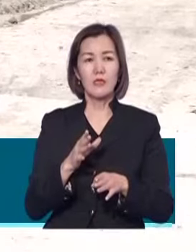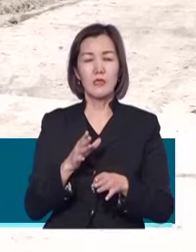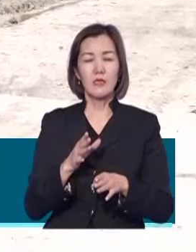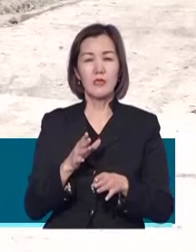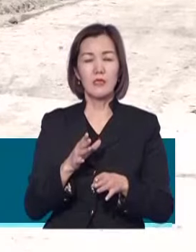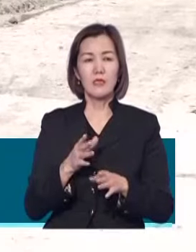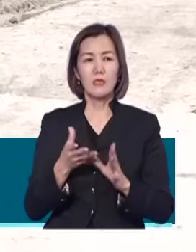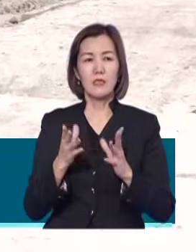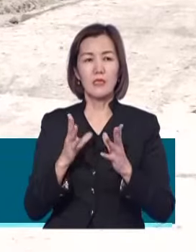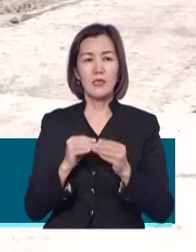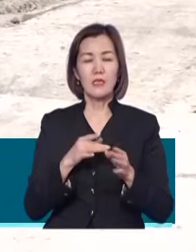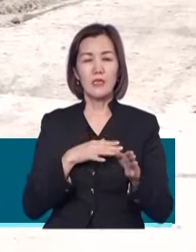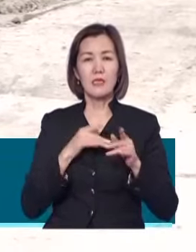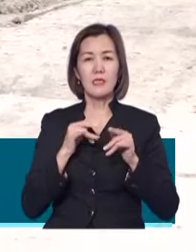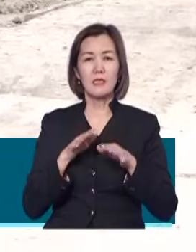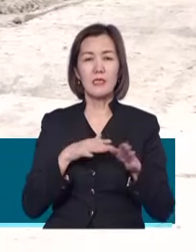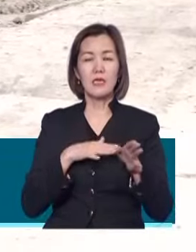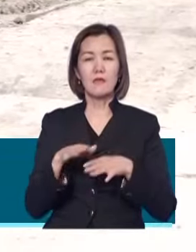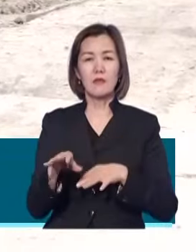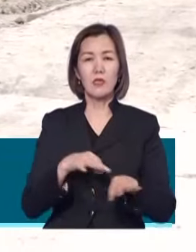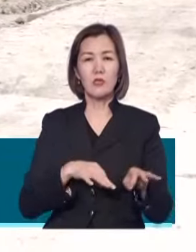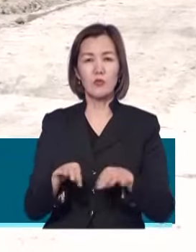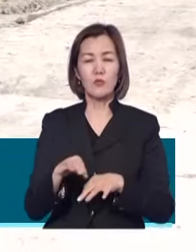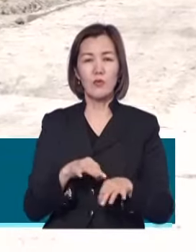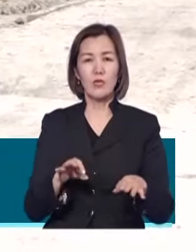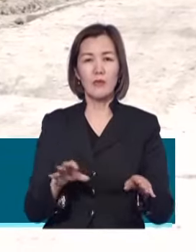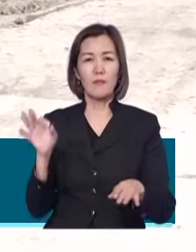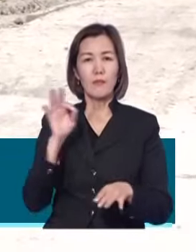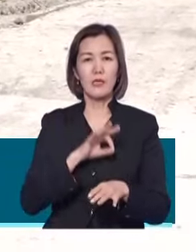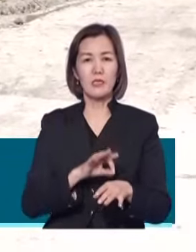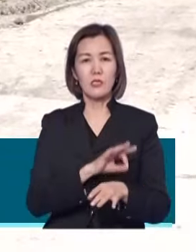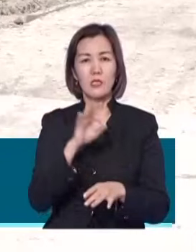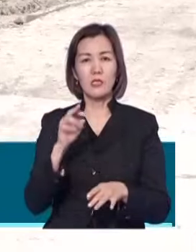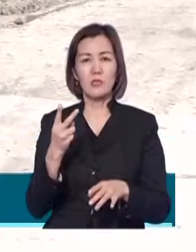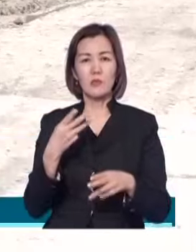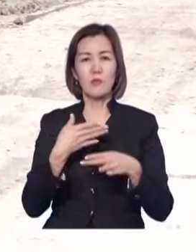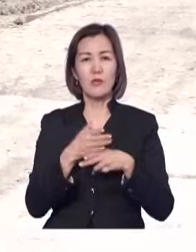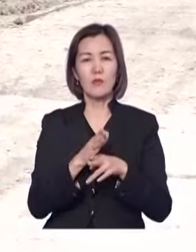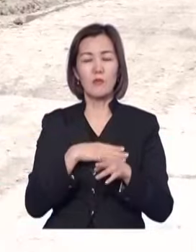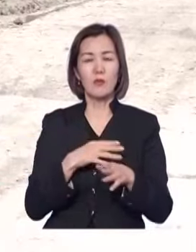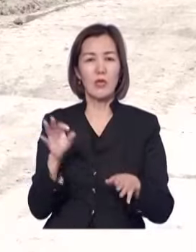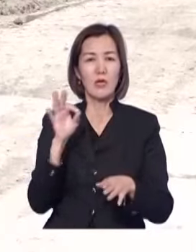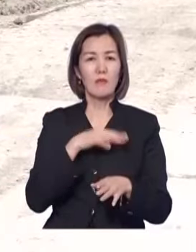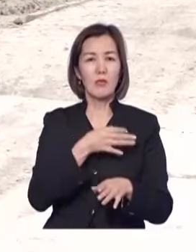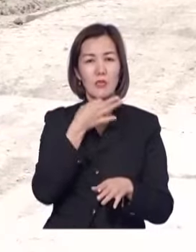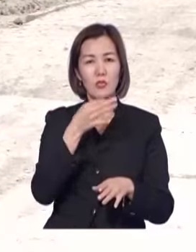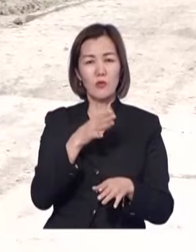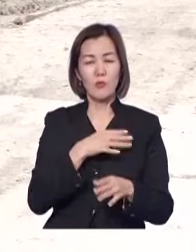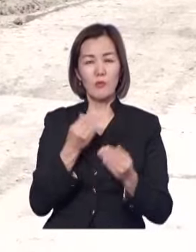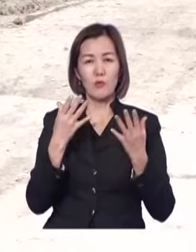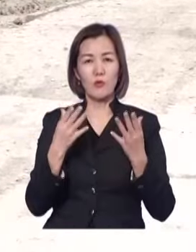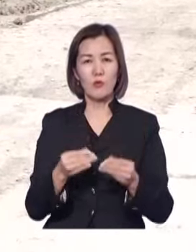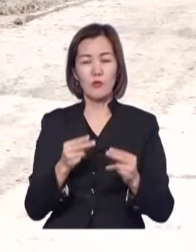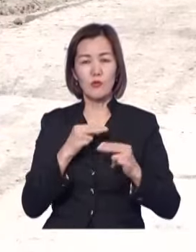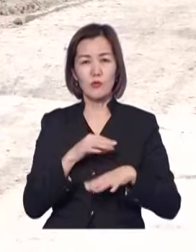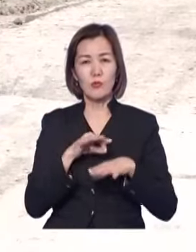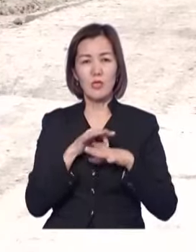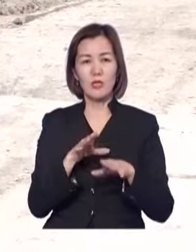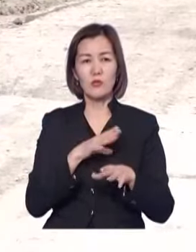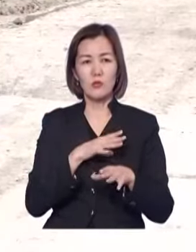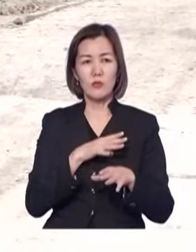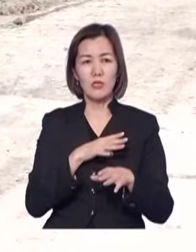облыс аумағында іске асып жатқан жобалар батыс және шығыс болып екіге бөлінеді. Біз батысқа жауап береміз. Бүгінде жұмыс қарқынды түрде